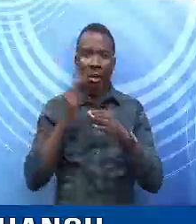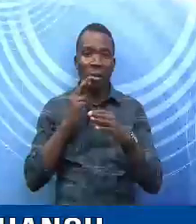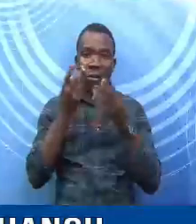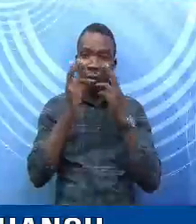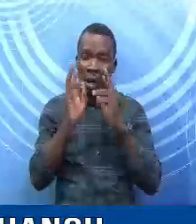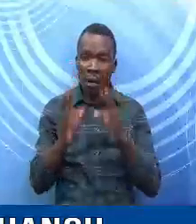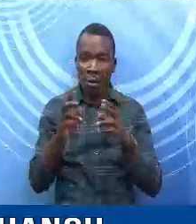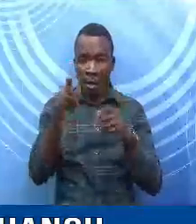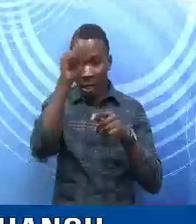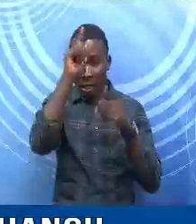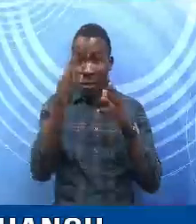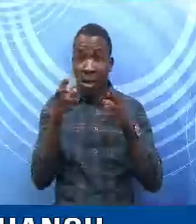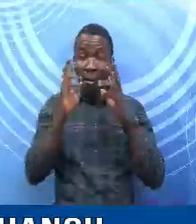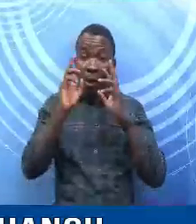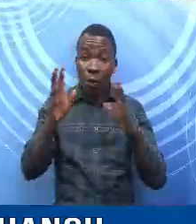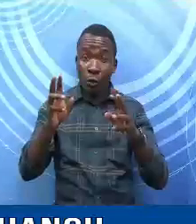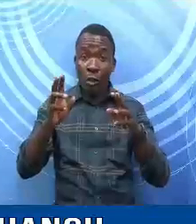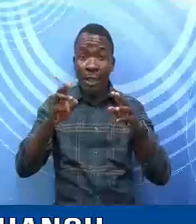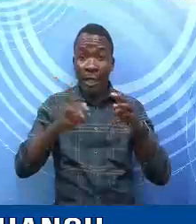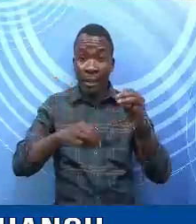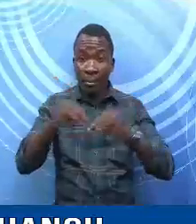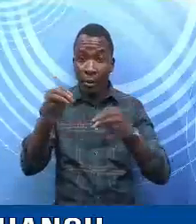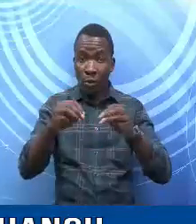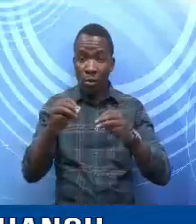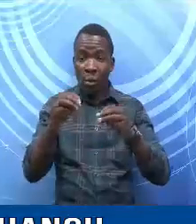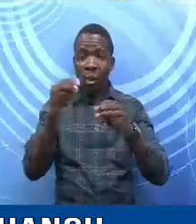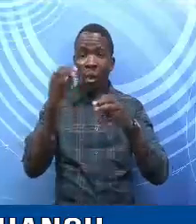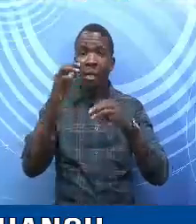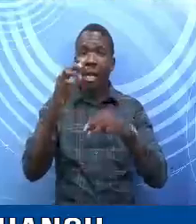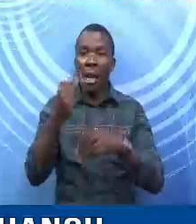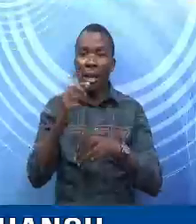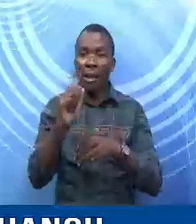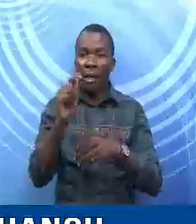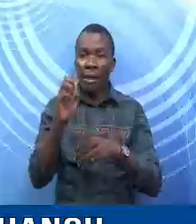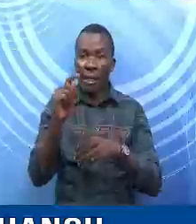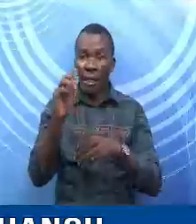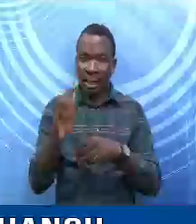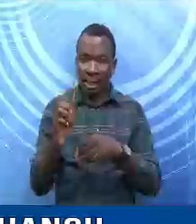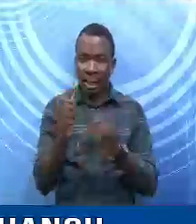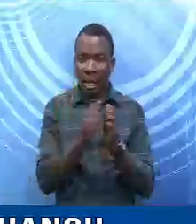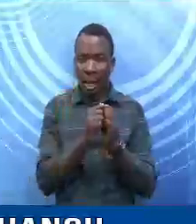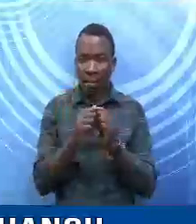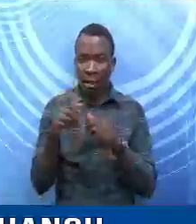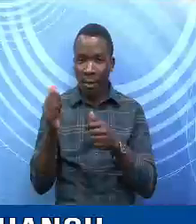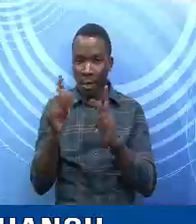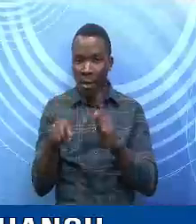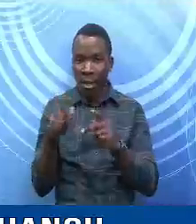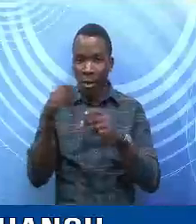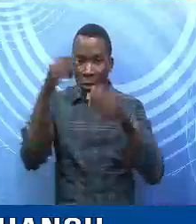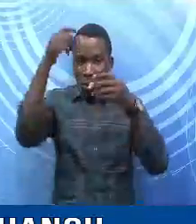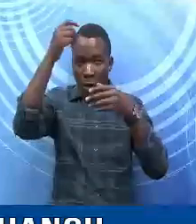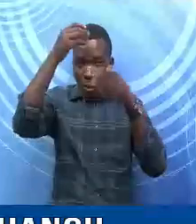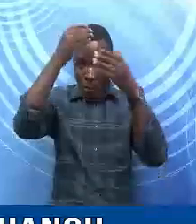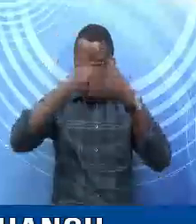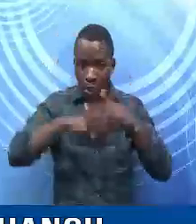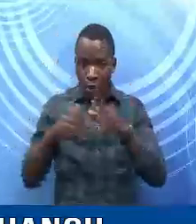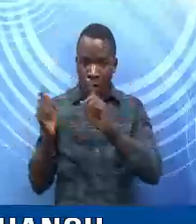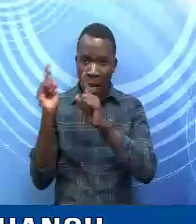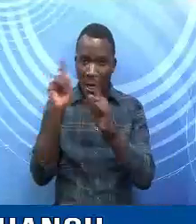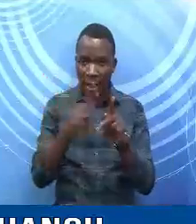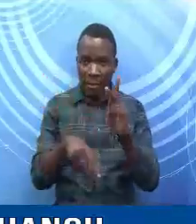bashungereye iduka ryitwa Gatete Didas. Gatete Didas kimwe n'abaturanyi be babwiye BTN TV ko ngo mu ijoro yatewe n'abantu bataramenyekana ngo